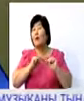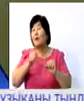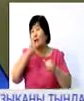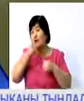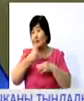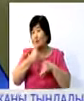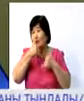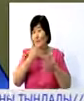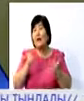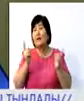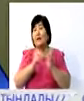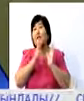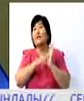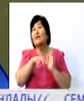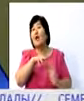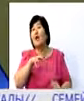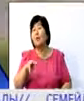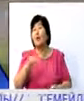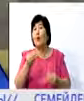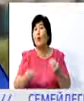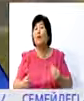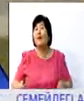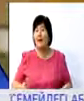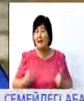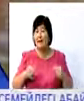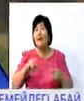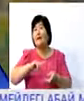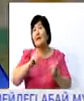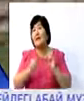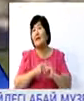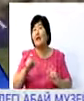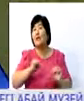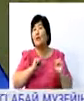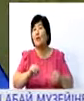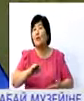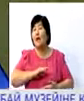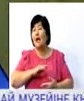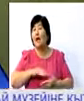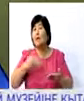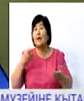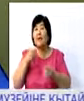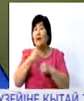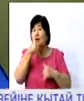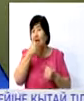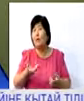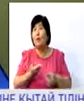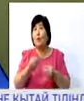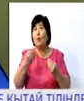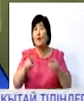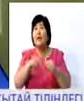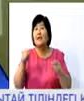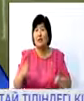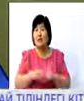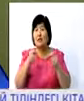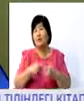болмады. Кездесудің 80-ші минутынан соң ойын қыза түсті. Тиісінше ерекше қорғаған қақпаның кілтін таба алмаған даттар ойын тәртібін жиі бұзуымен